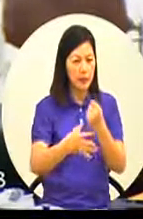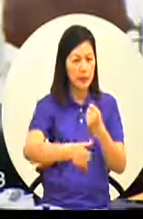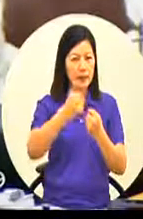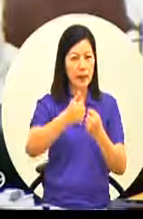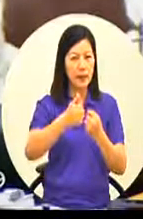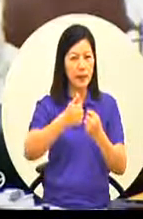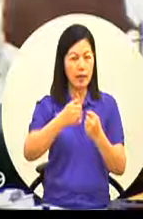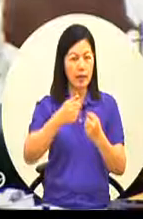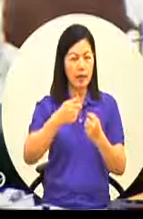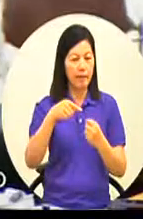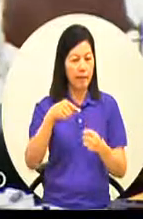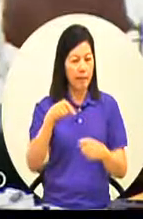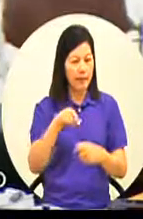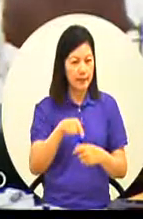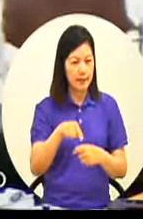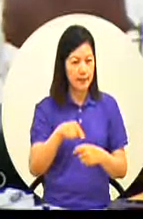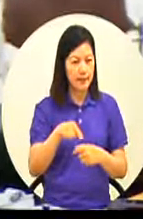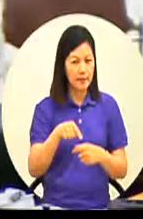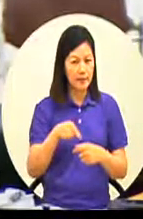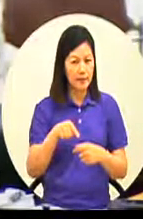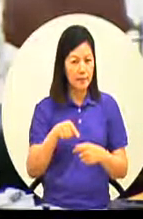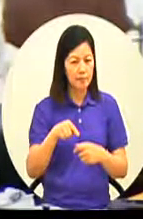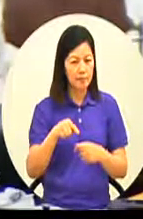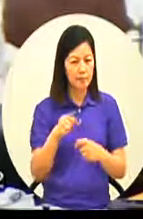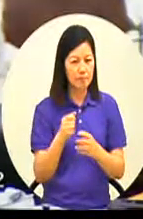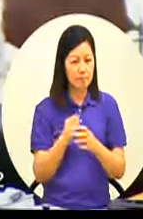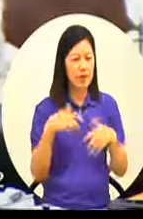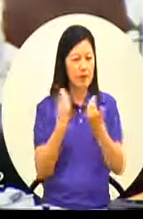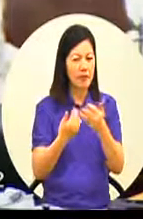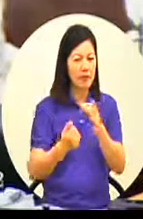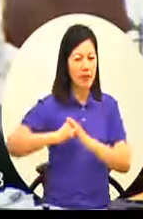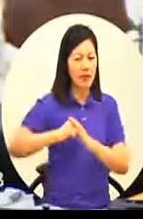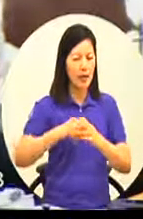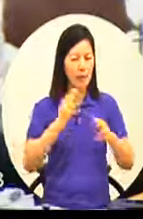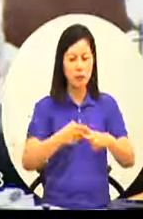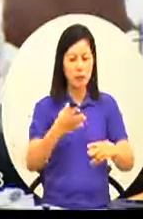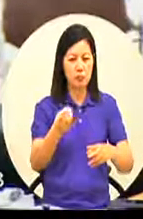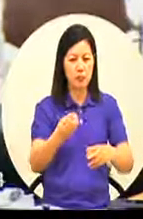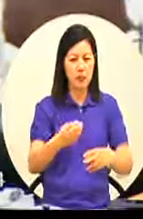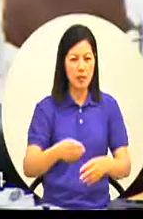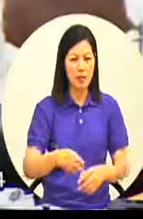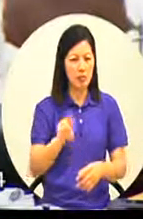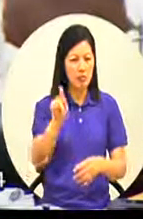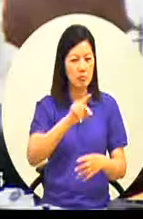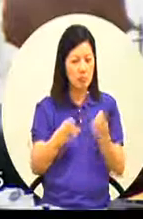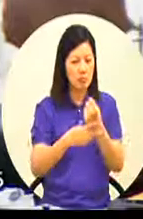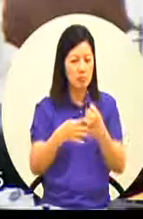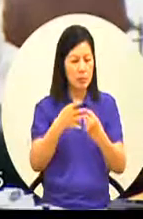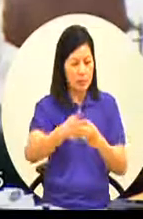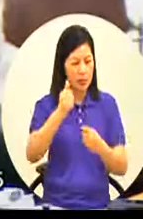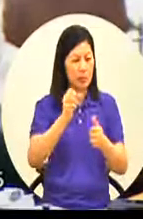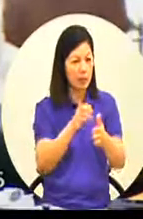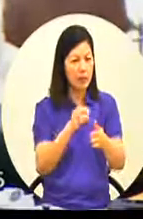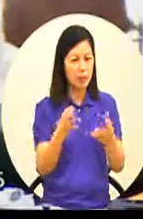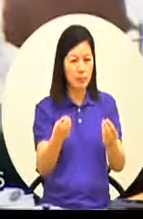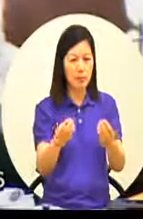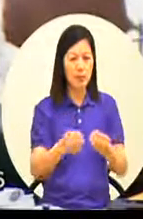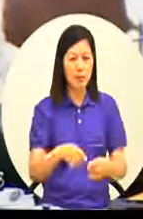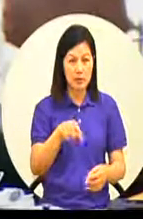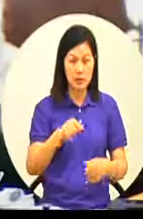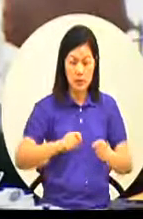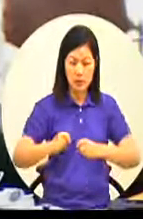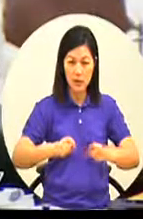这样子的一个，我不要说反抗了，就是不信任感，所以他不愿意透过里长来做这样子的反应。那我想用这个案例来请教一